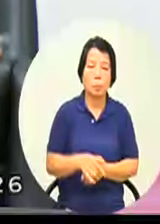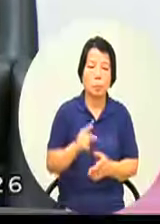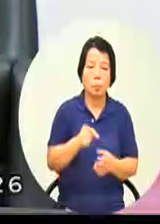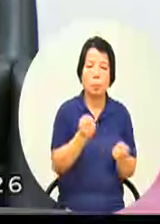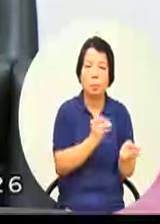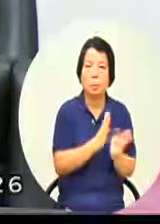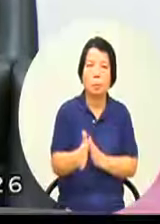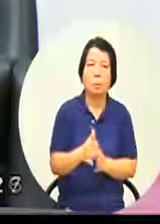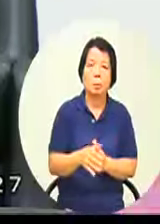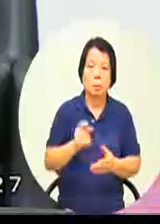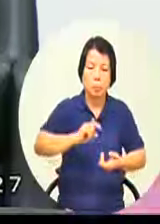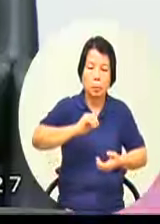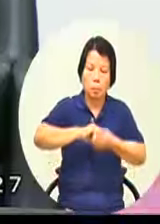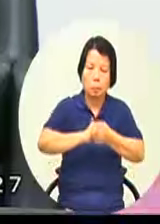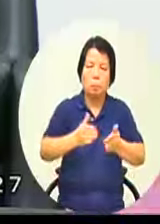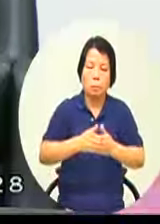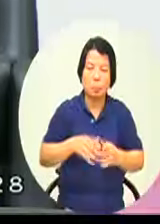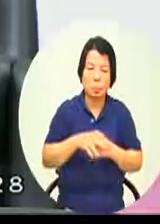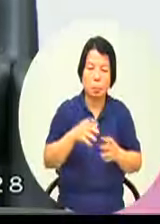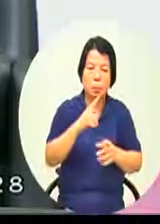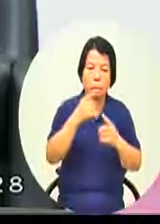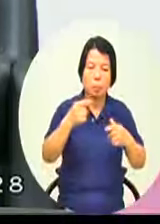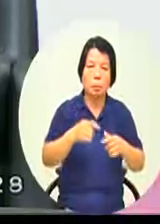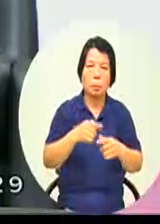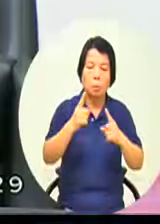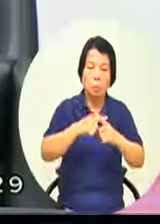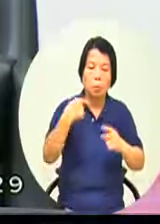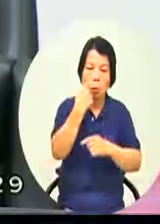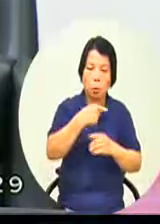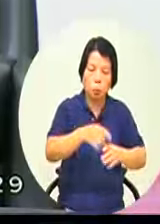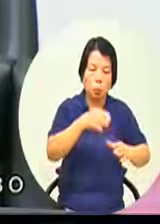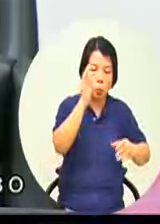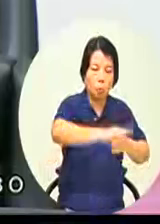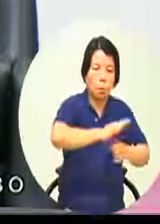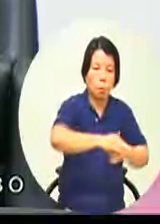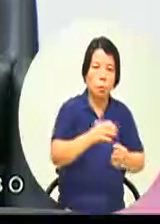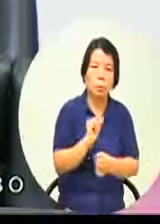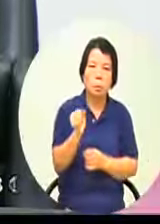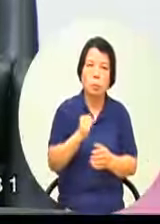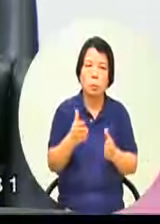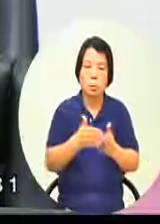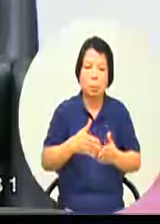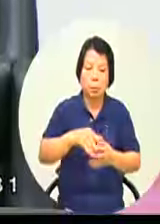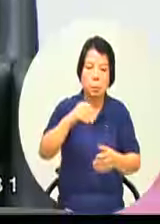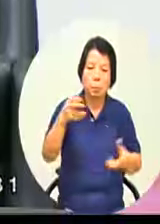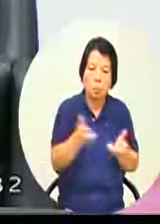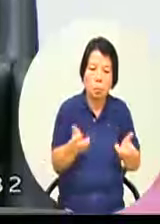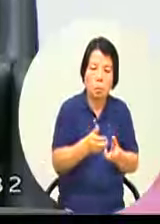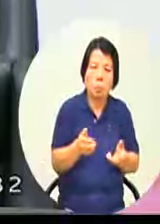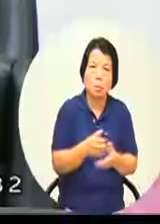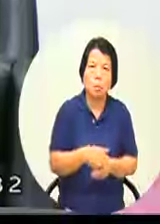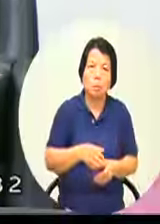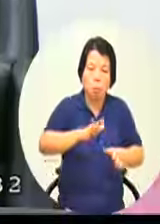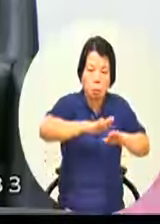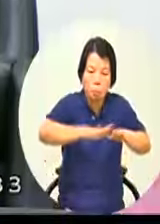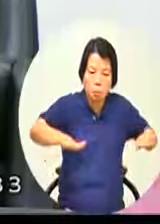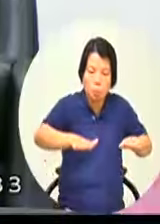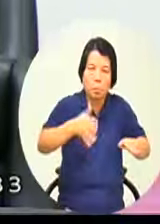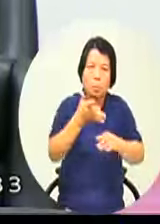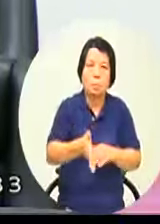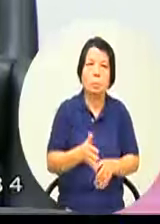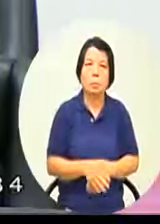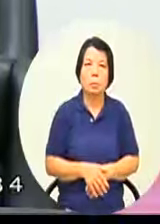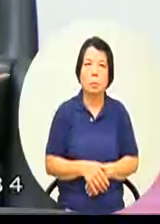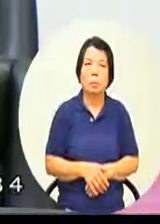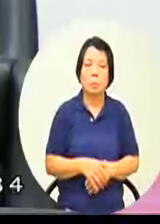法的嘛，一定要一个人孔盖。那我要建议的是说，这些人孔盖难道不能再把它施工的更平面一点